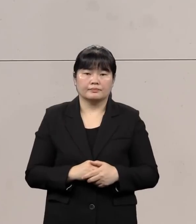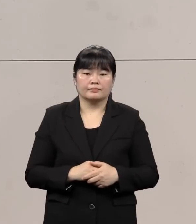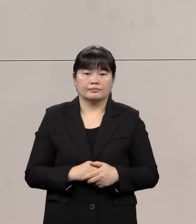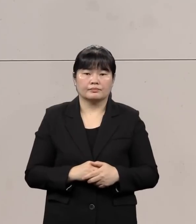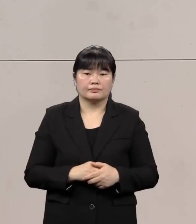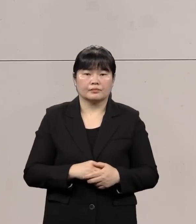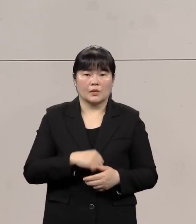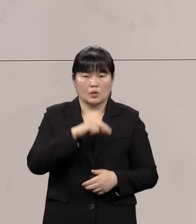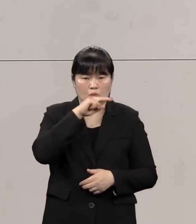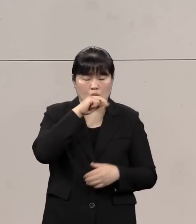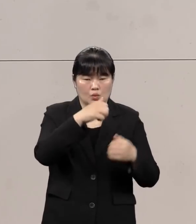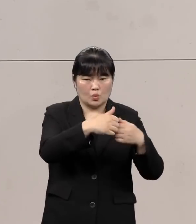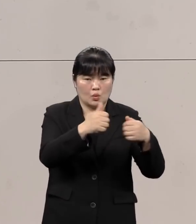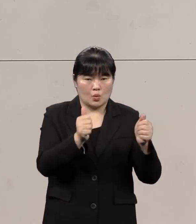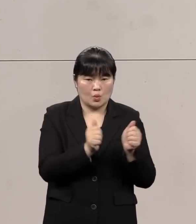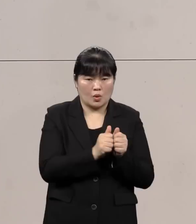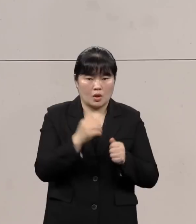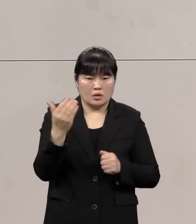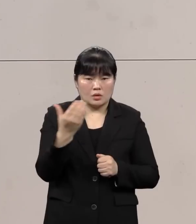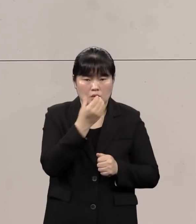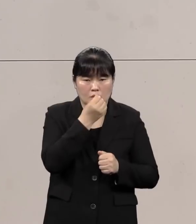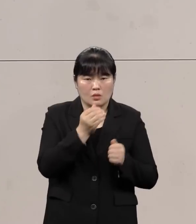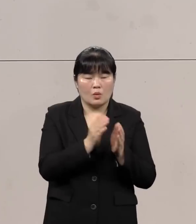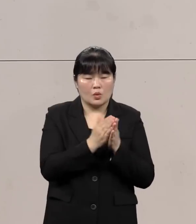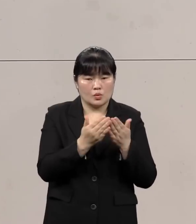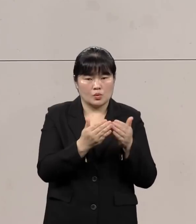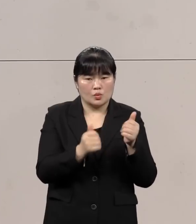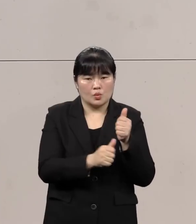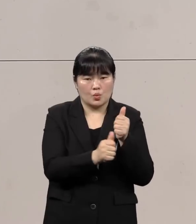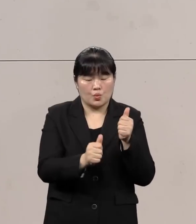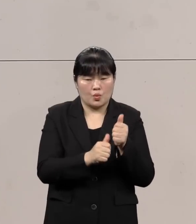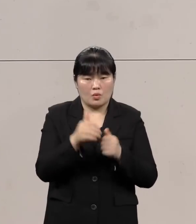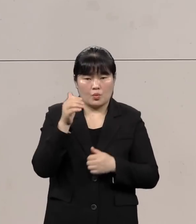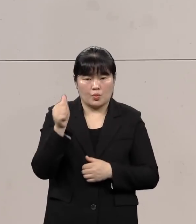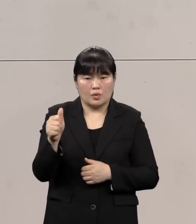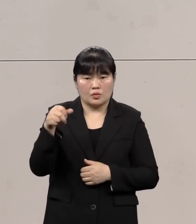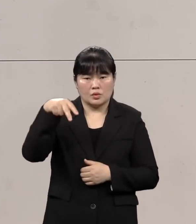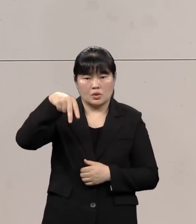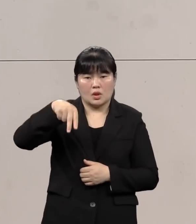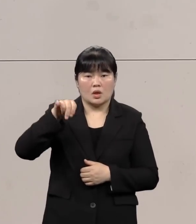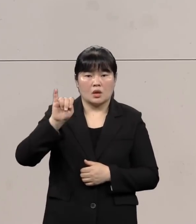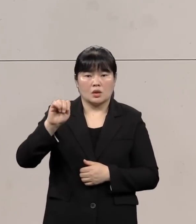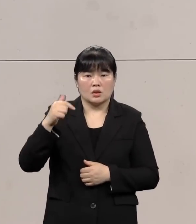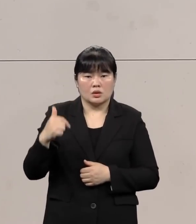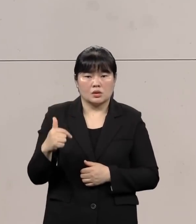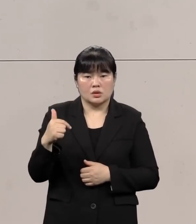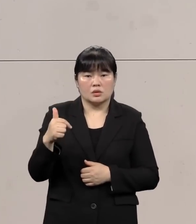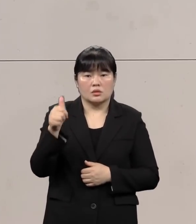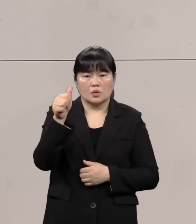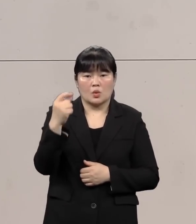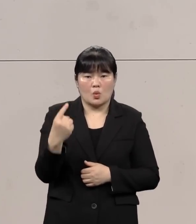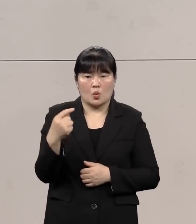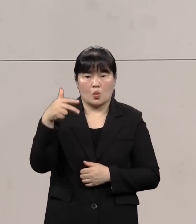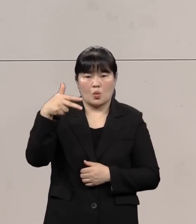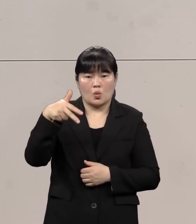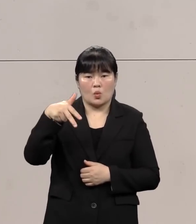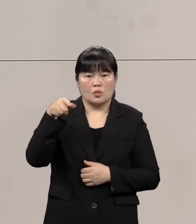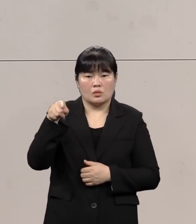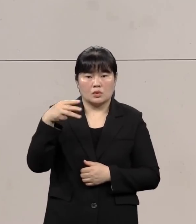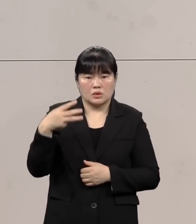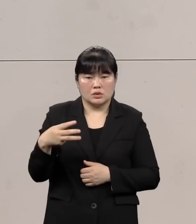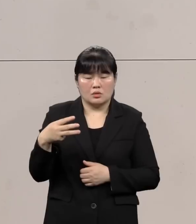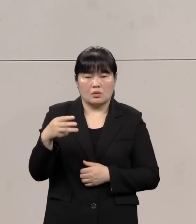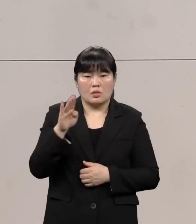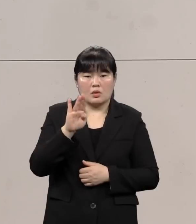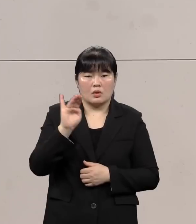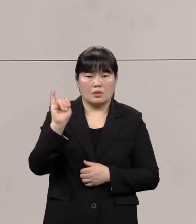주교회의 성서위원회 위원장이신 신호철 비호주교님께서 우리도 성소주간 담화문을 우리에게 주셨습니다